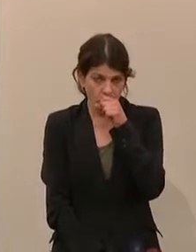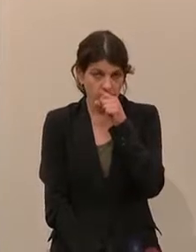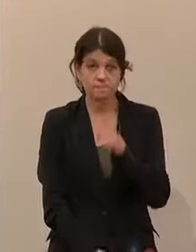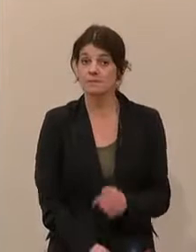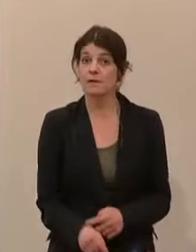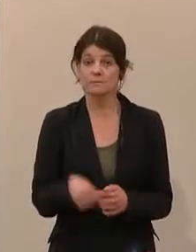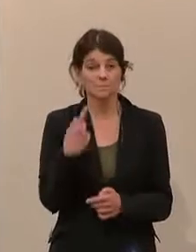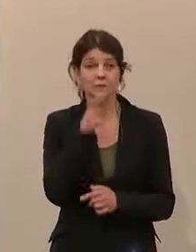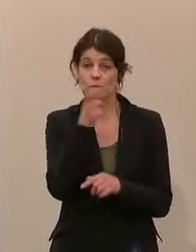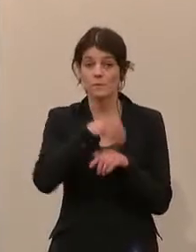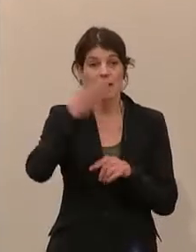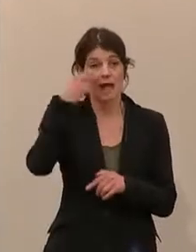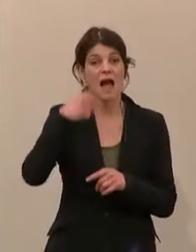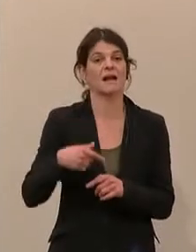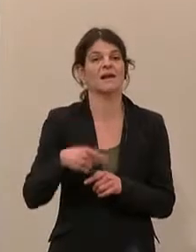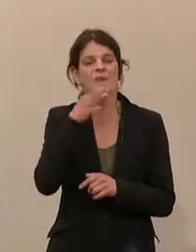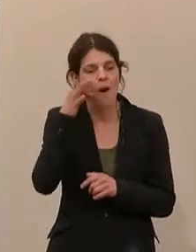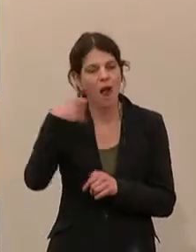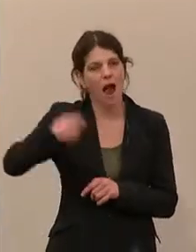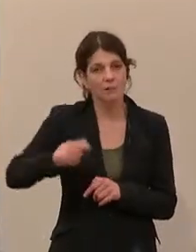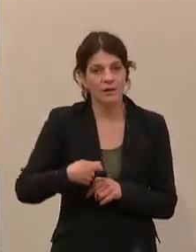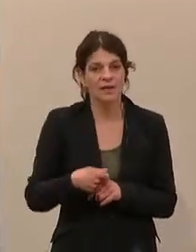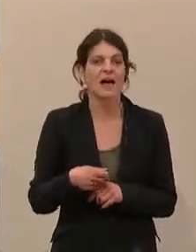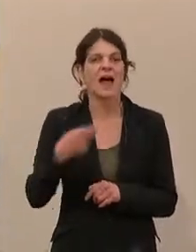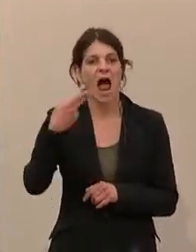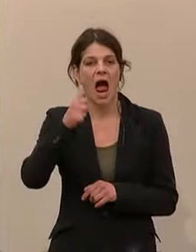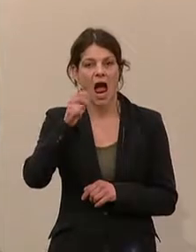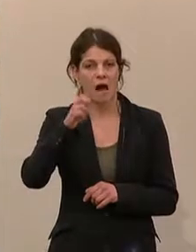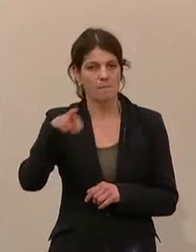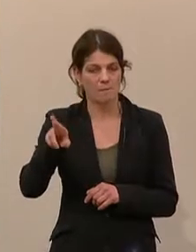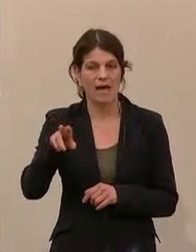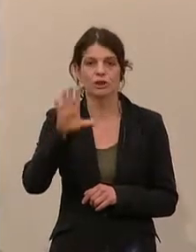Als nächstes zu Wort gemeldet ist die Abgeordnete Sonja Hammerschmidt.